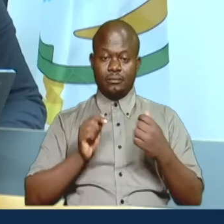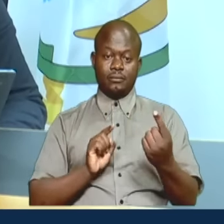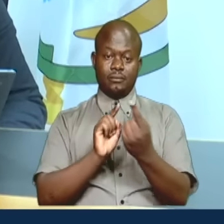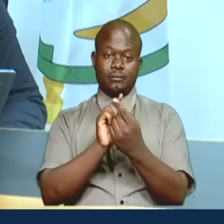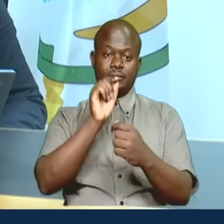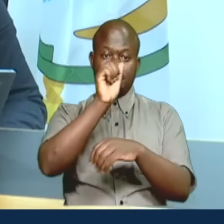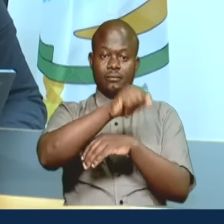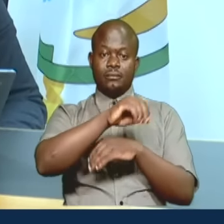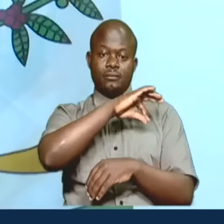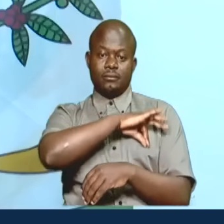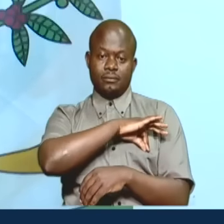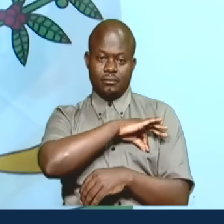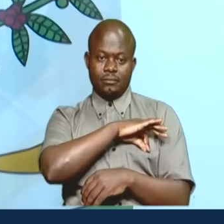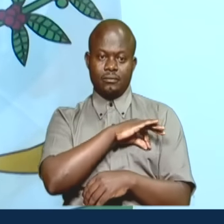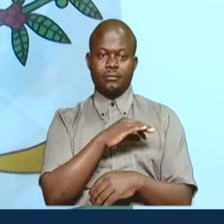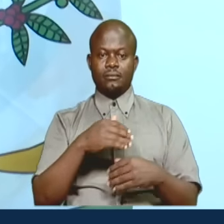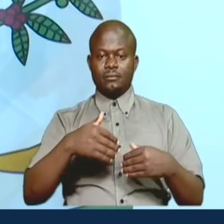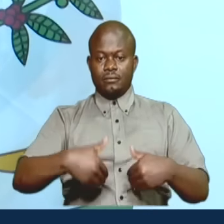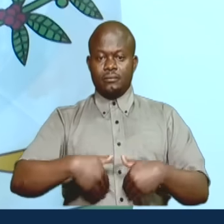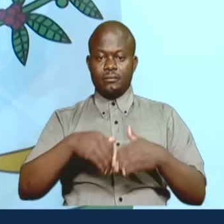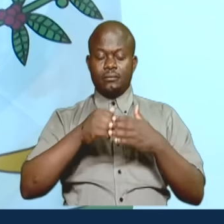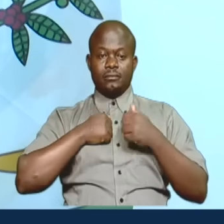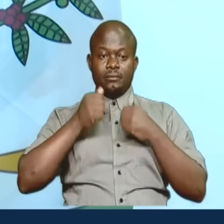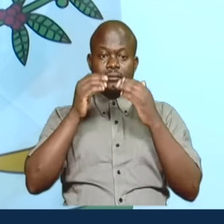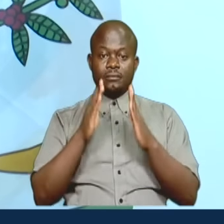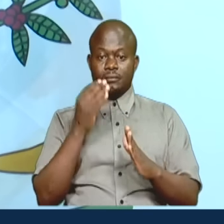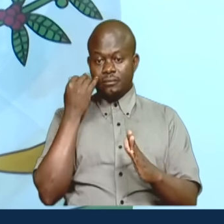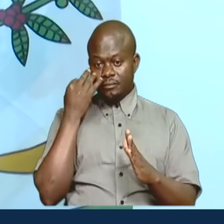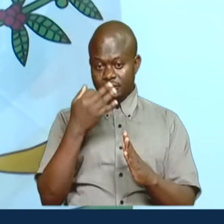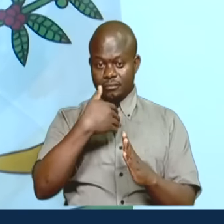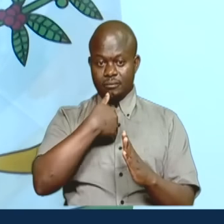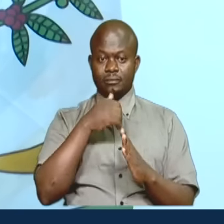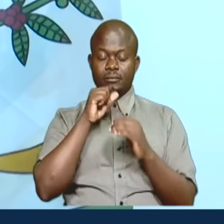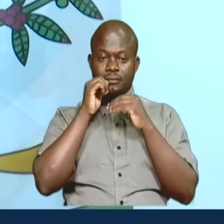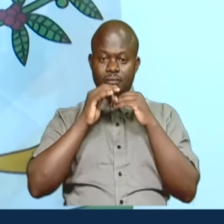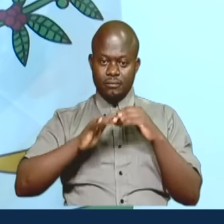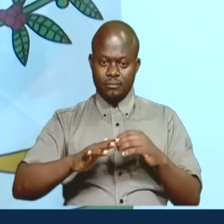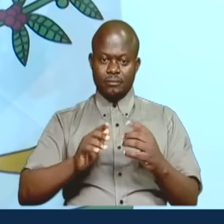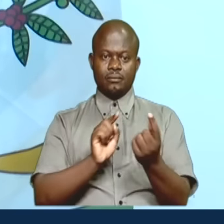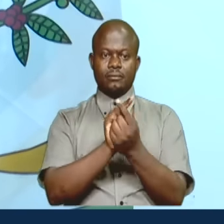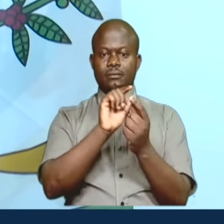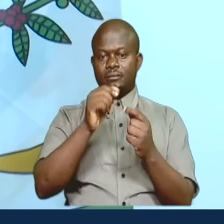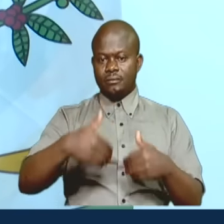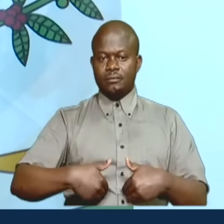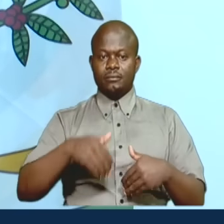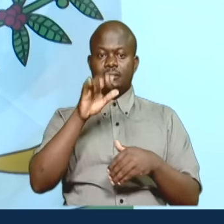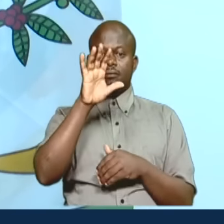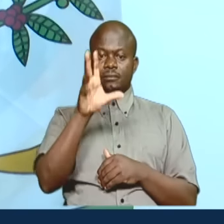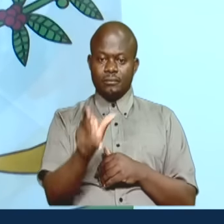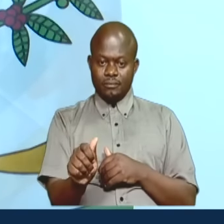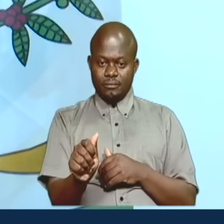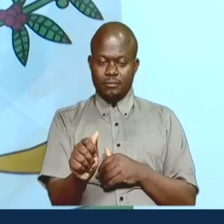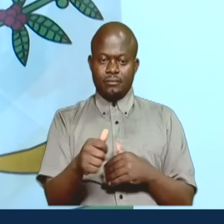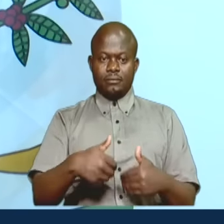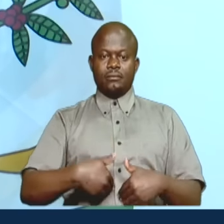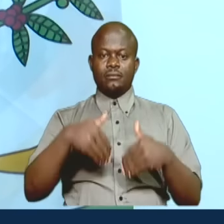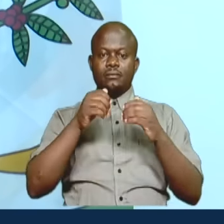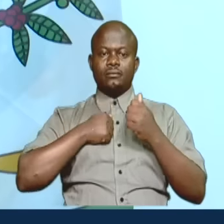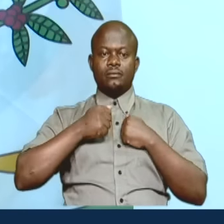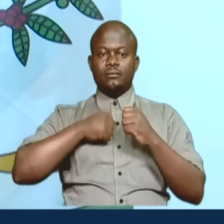kunguka ubumenyi. Urubyiruko rw'u Rwanda iyo rugize umugisha rugahura n'undi rubyiruko rwa Afrika. Urubyiruko rw'u Rwanda